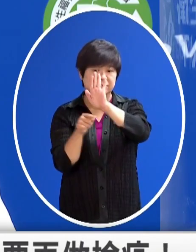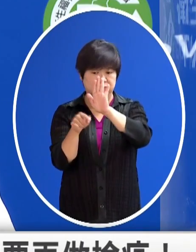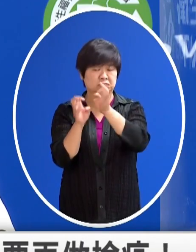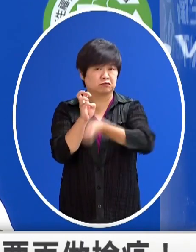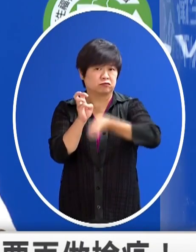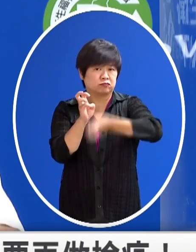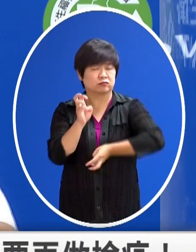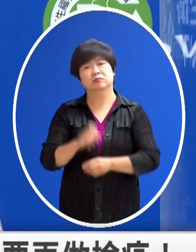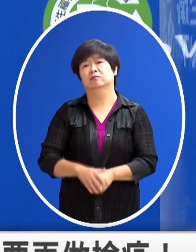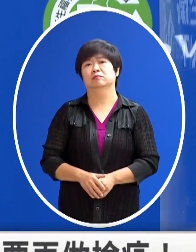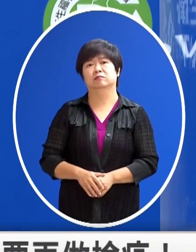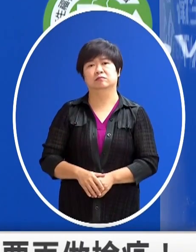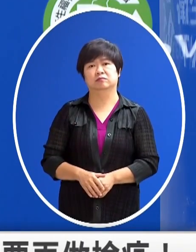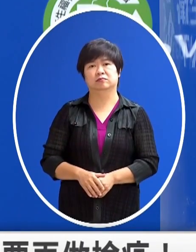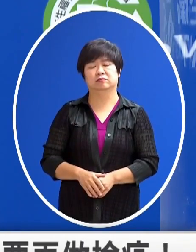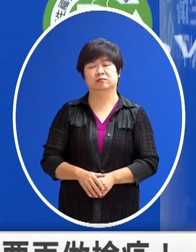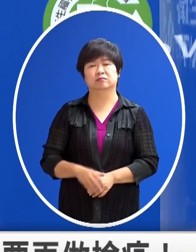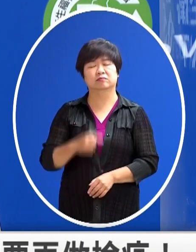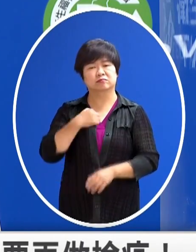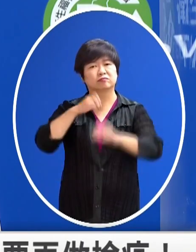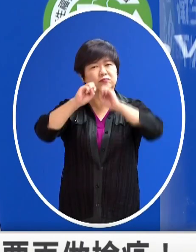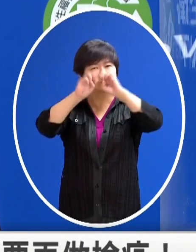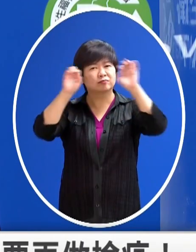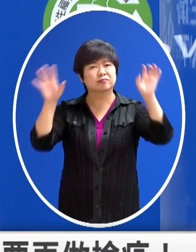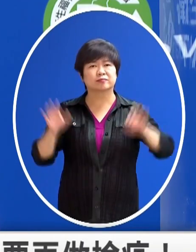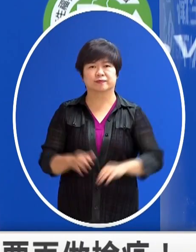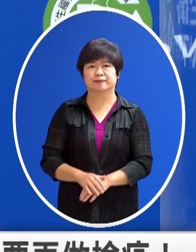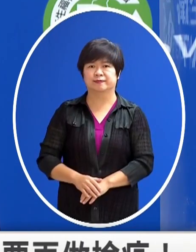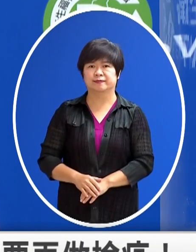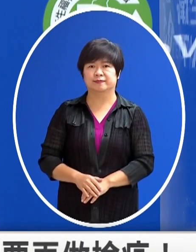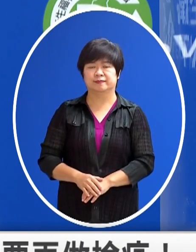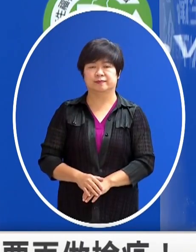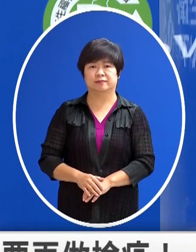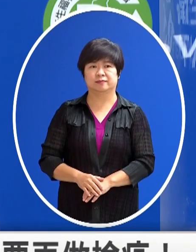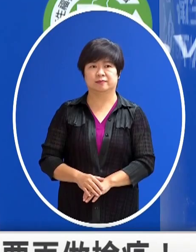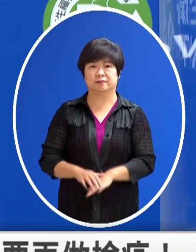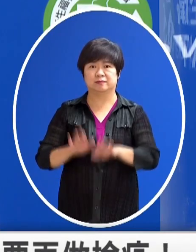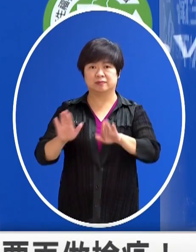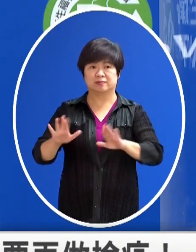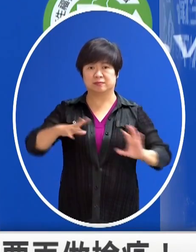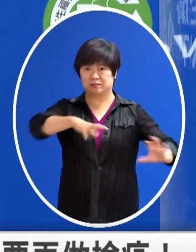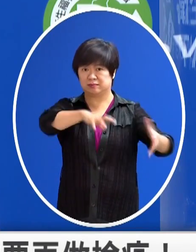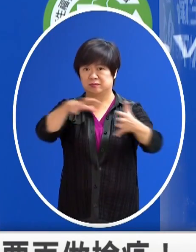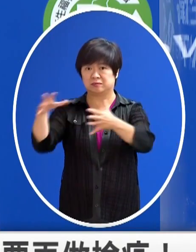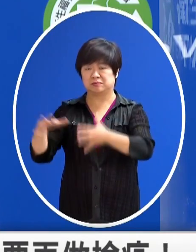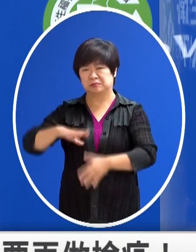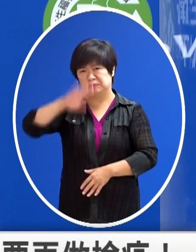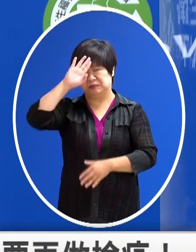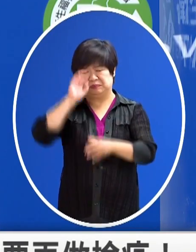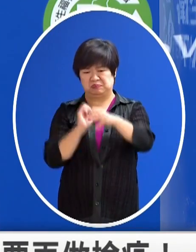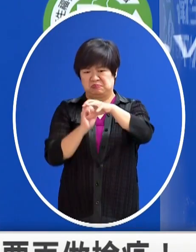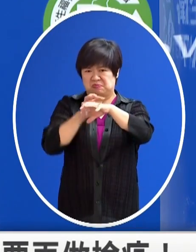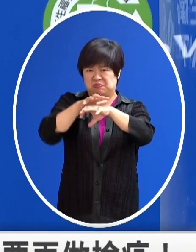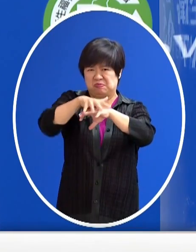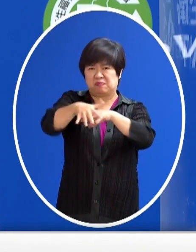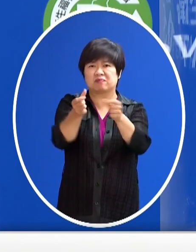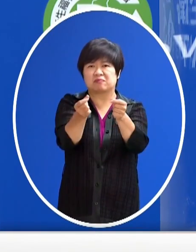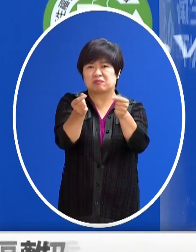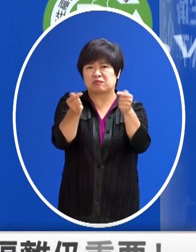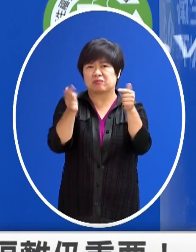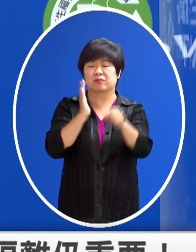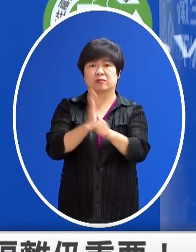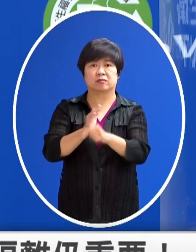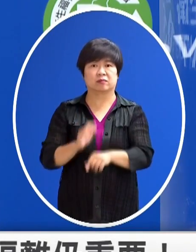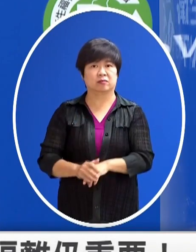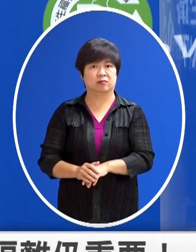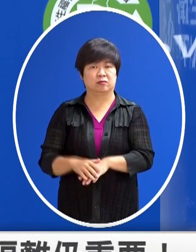个情况。那不过还是要提醒，在国际的疫情仍然是非常的严峻，这两天这几